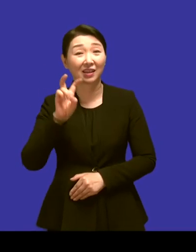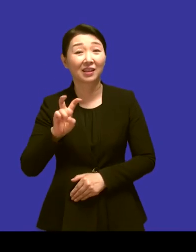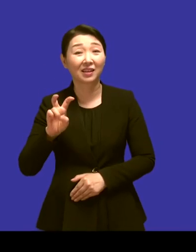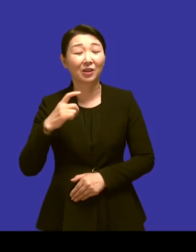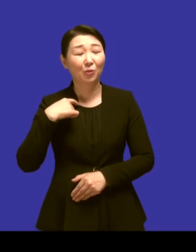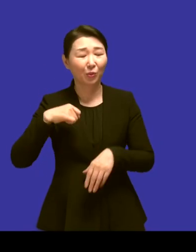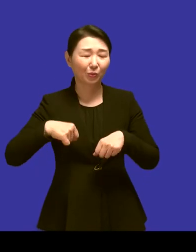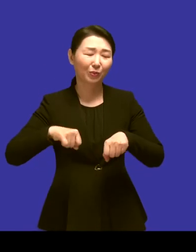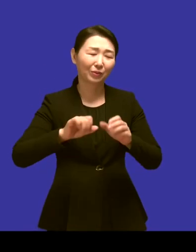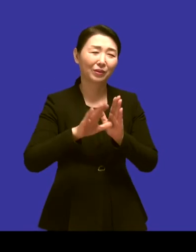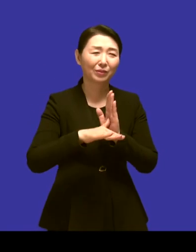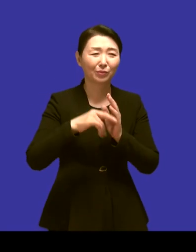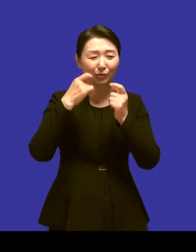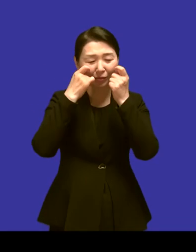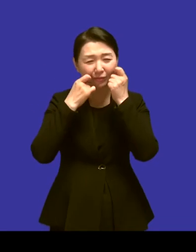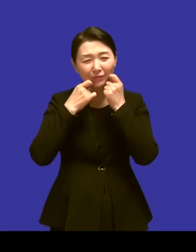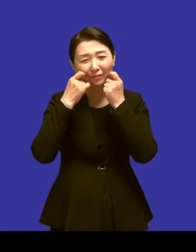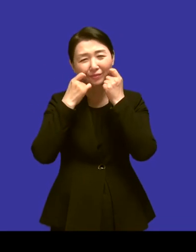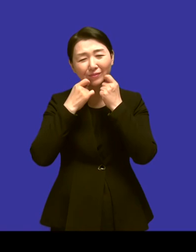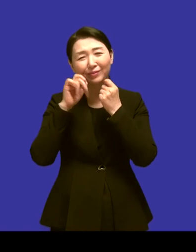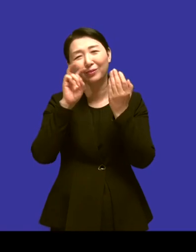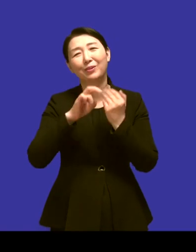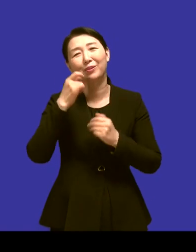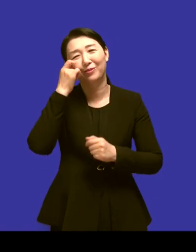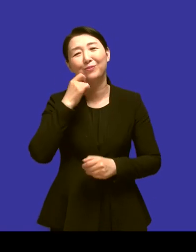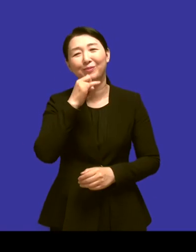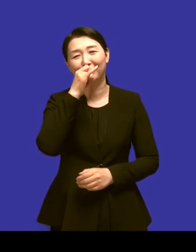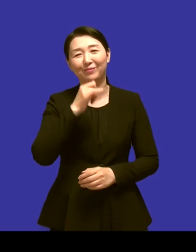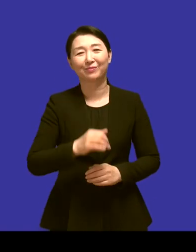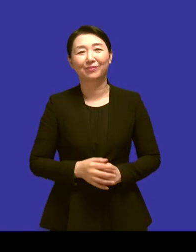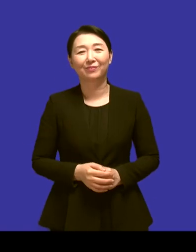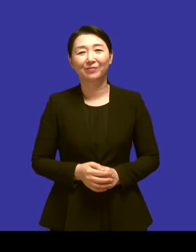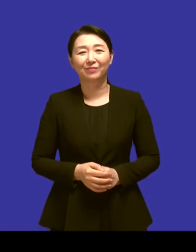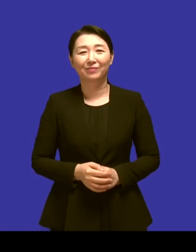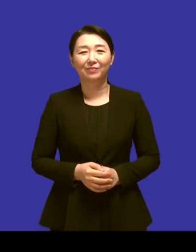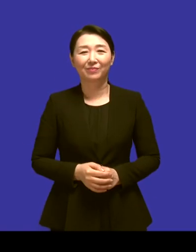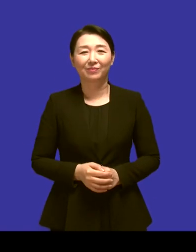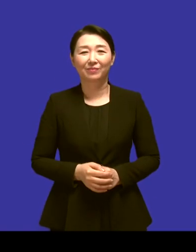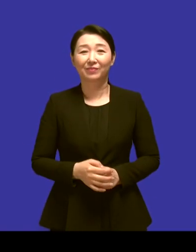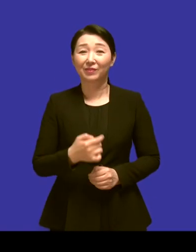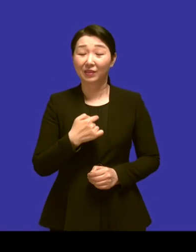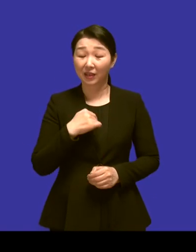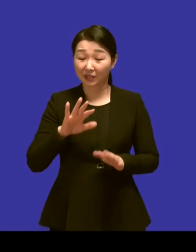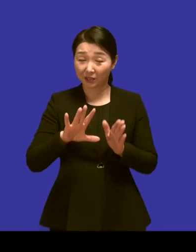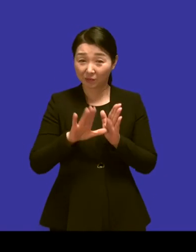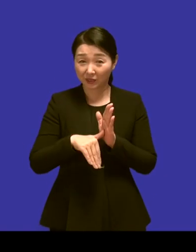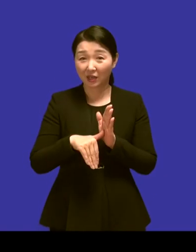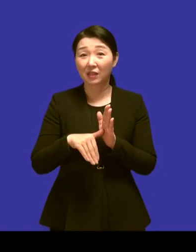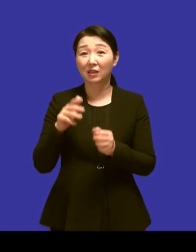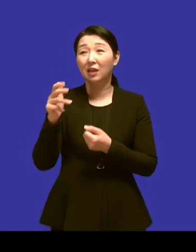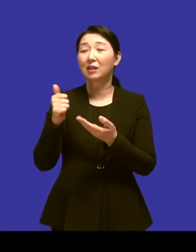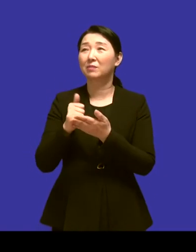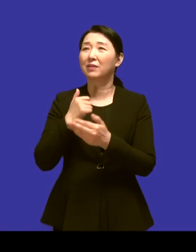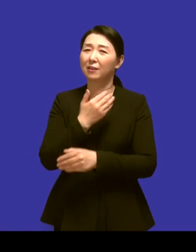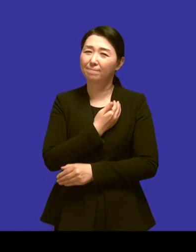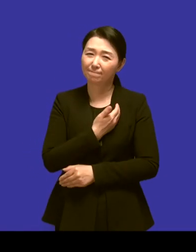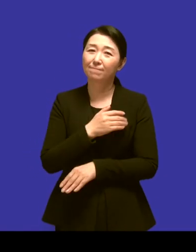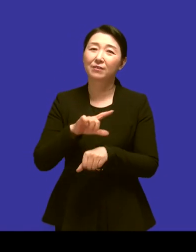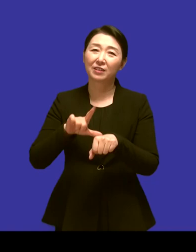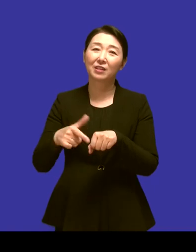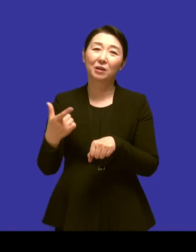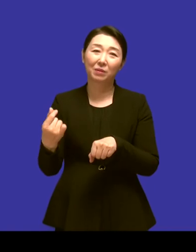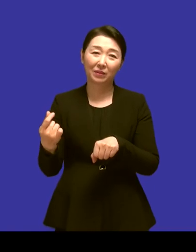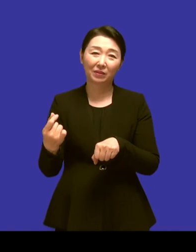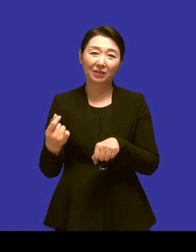오토바이 뒤에서 부르면서 눈물이 이렇게 너무 나더라고요. 그래 내가 이 시간이 하나님께서 정말 나를 단련하시는 그